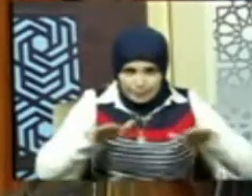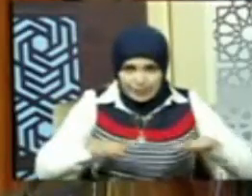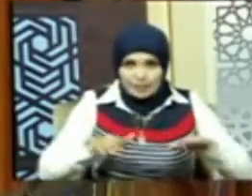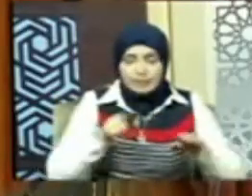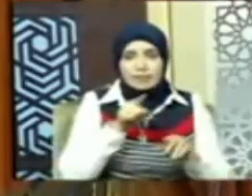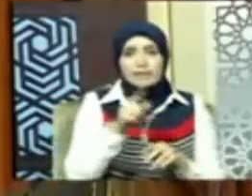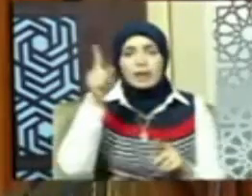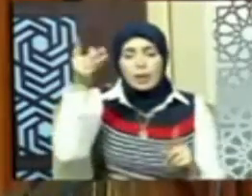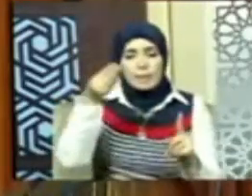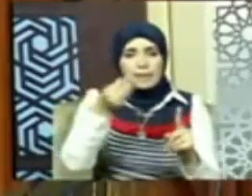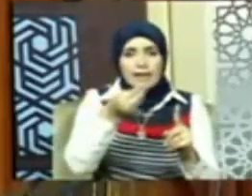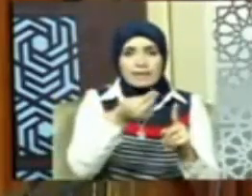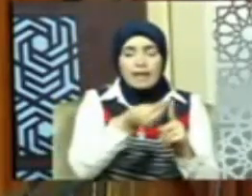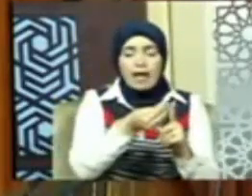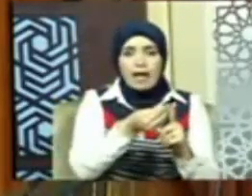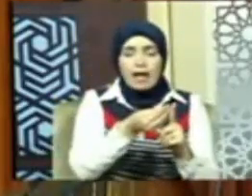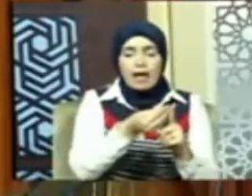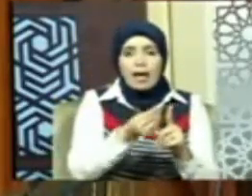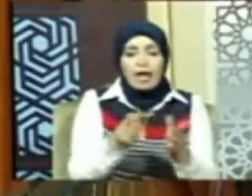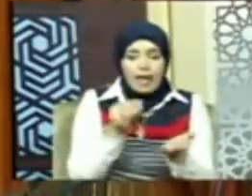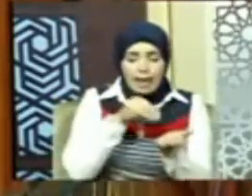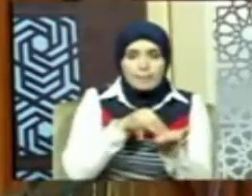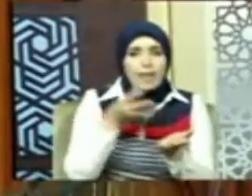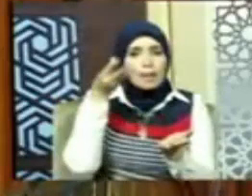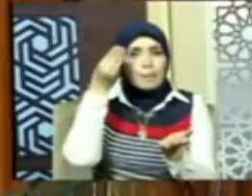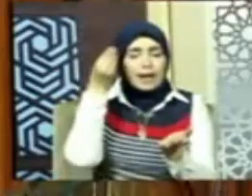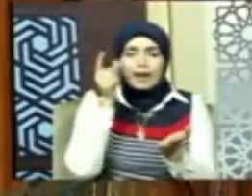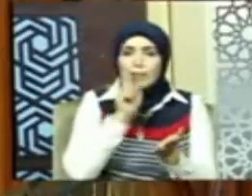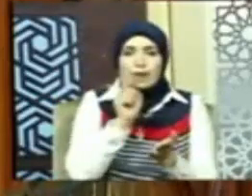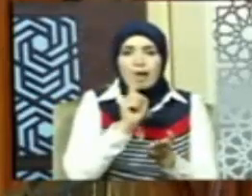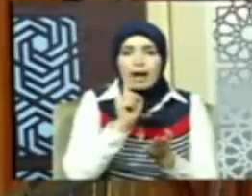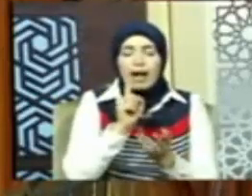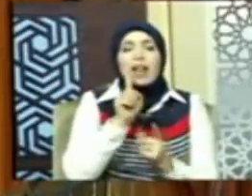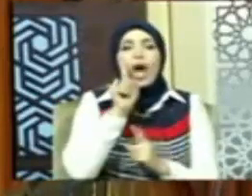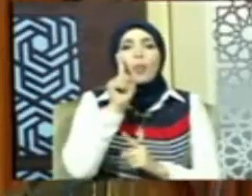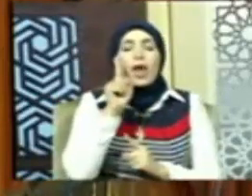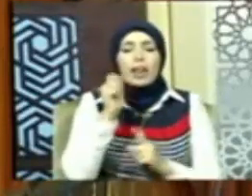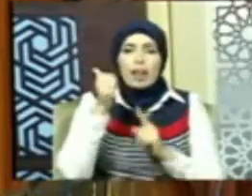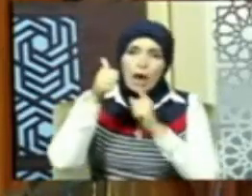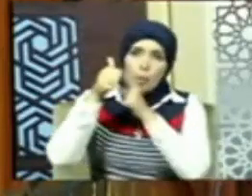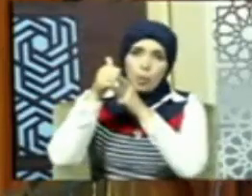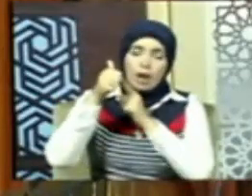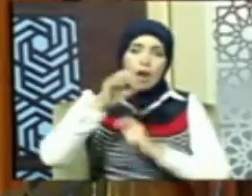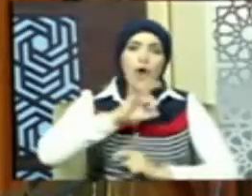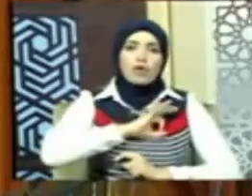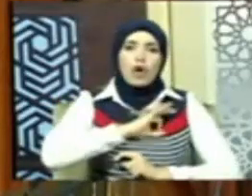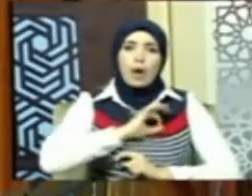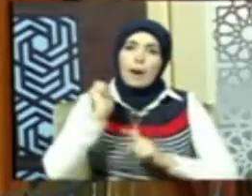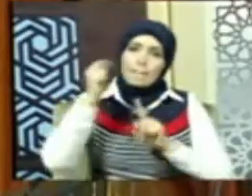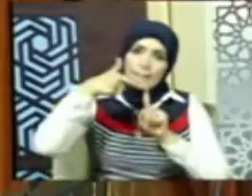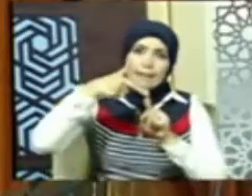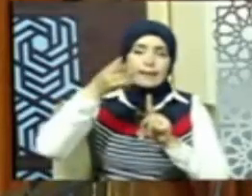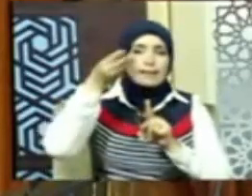آتيناه، لم يبدأ بالعلم، آتيناه رحمة من عندنا